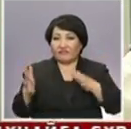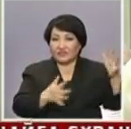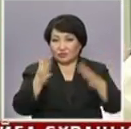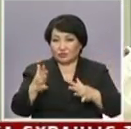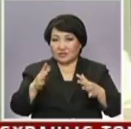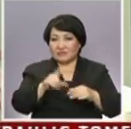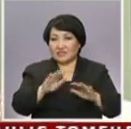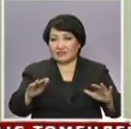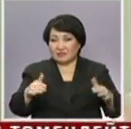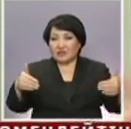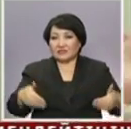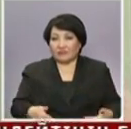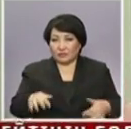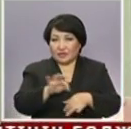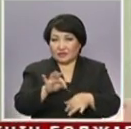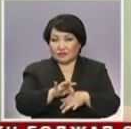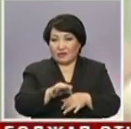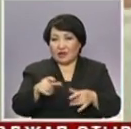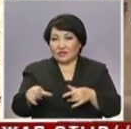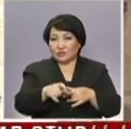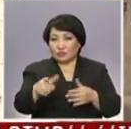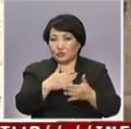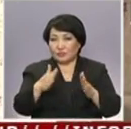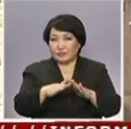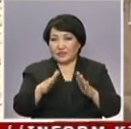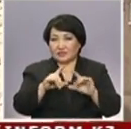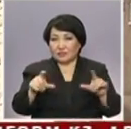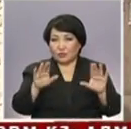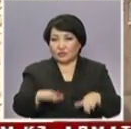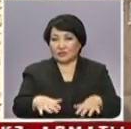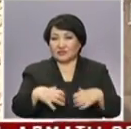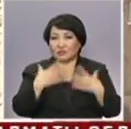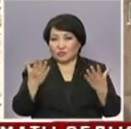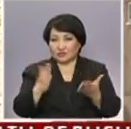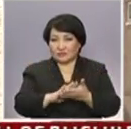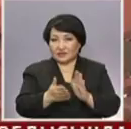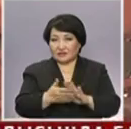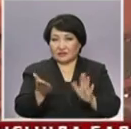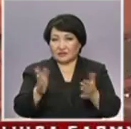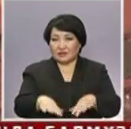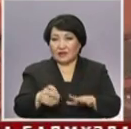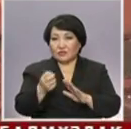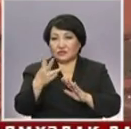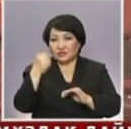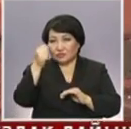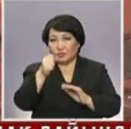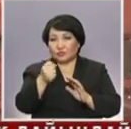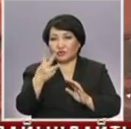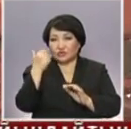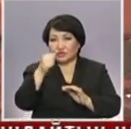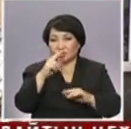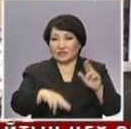жанында жол жоқ. Оқу орны қорқынышты жағдайда тұр. 1965 жылы салынған бұл мектептің жағдайы расында